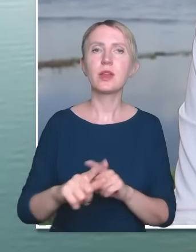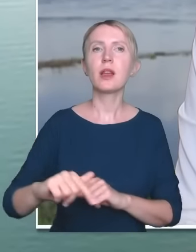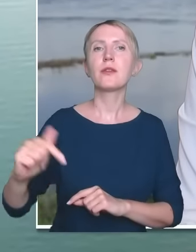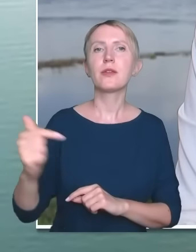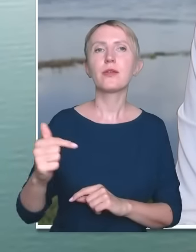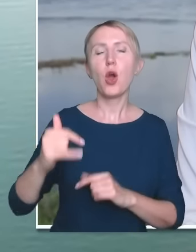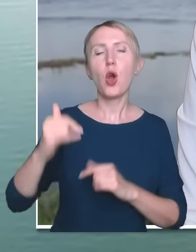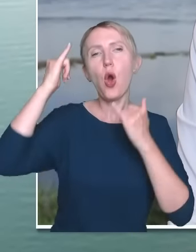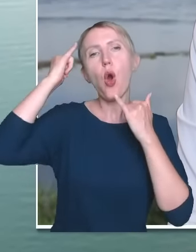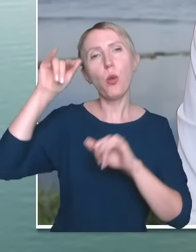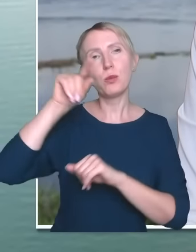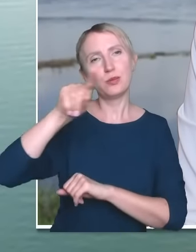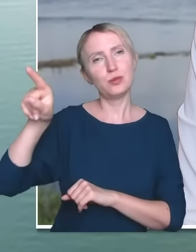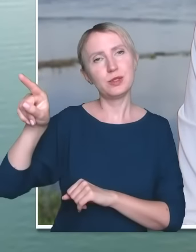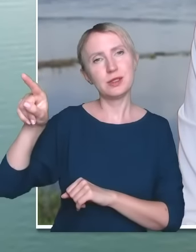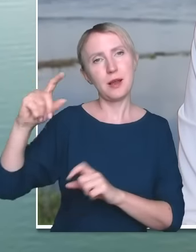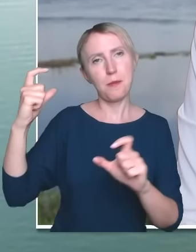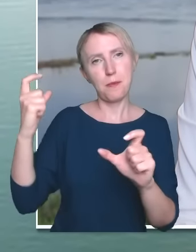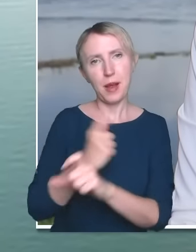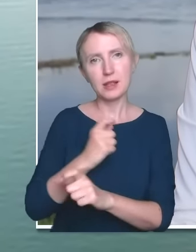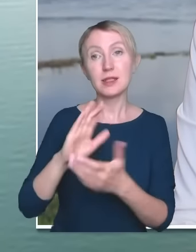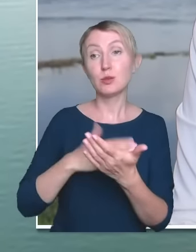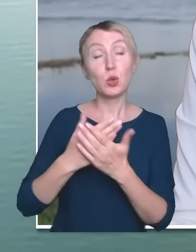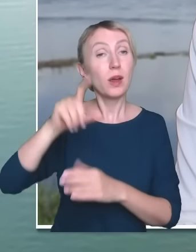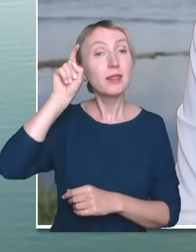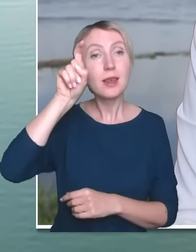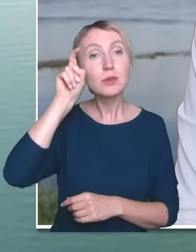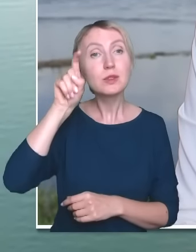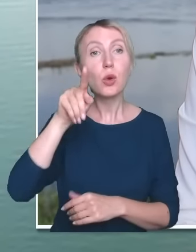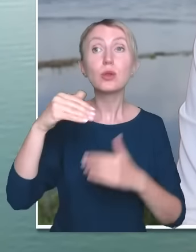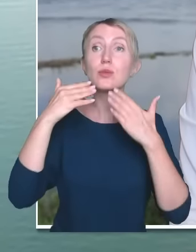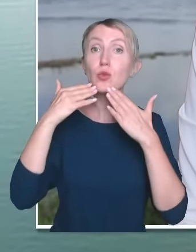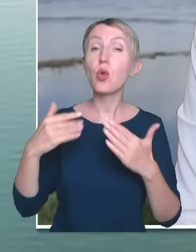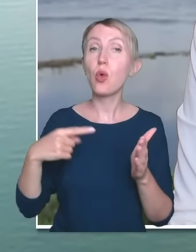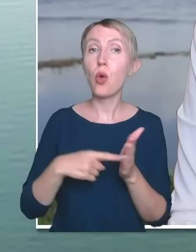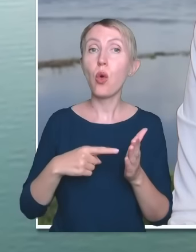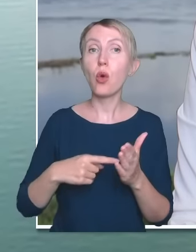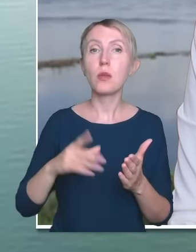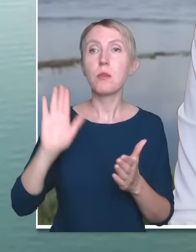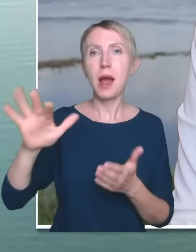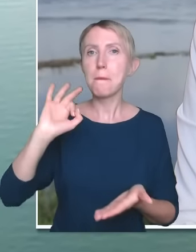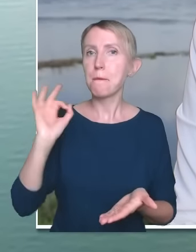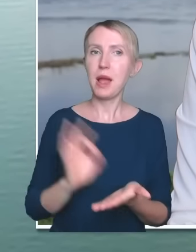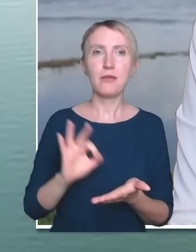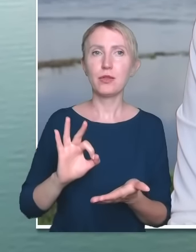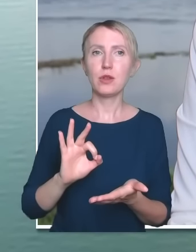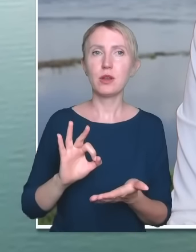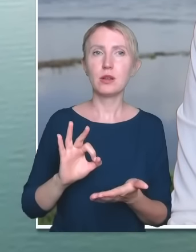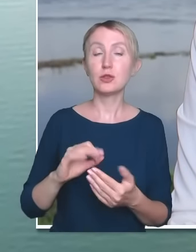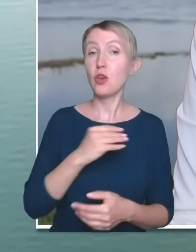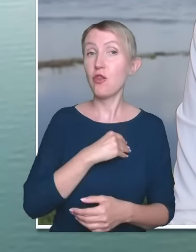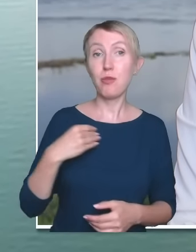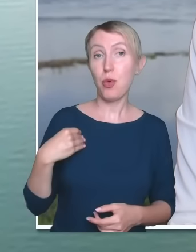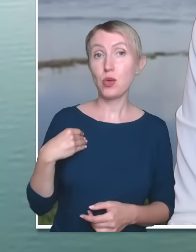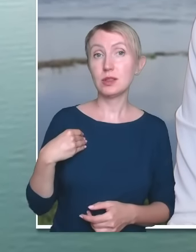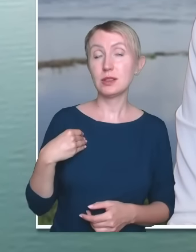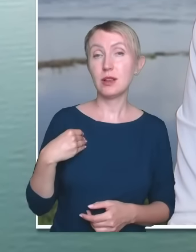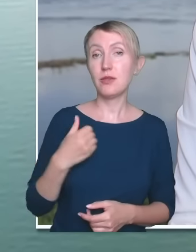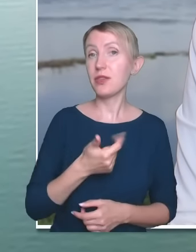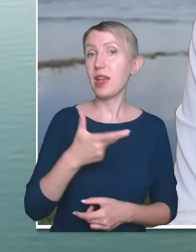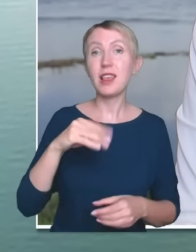obcych państw, chociażby Niemiec, które dzięki temu zyskają gwarancję, że po stronie Polski wiele